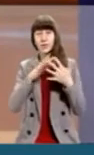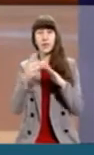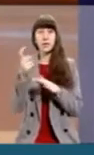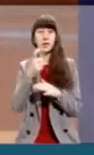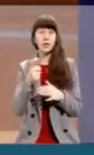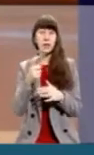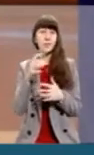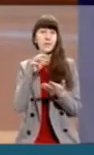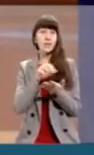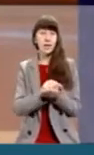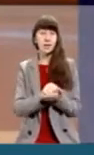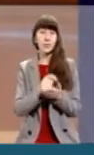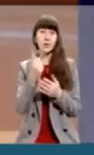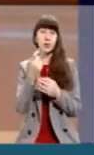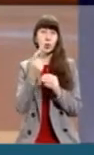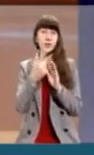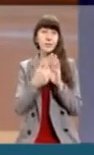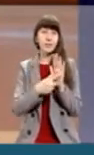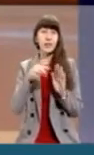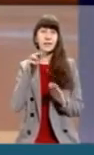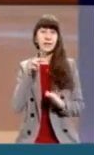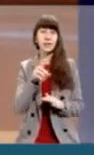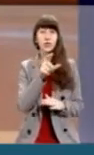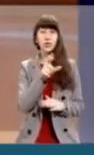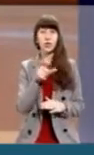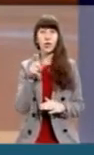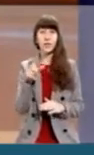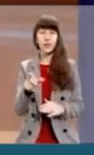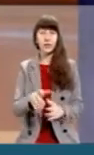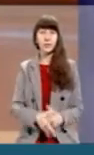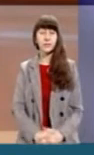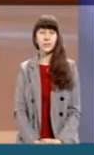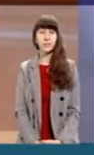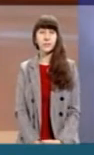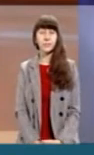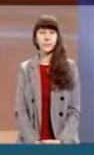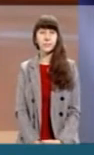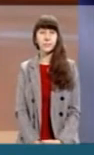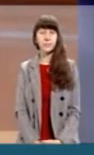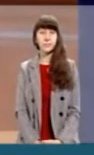жауапкершілігі шектеулі серіктестігі базасында жаңа суару жүйелері. Сарағаш жауапкершілігі шектеулі